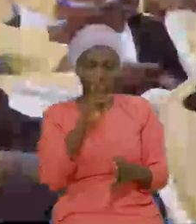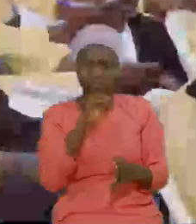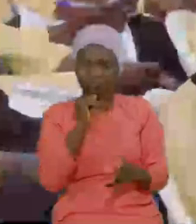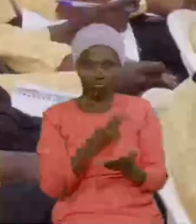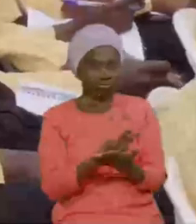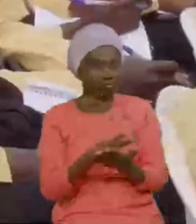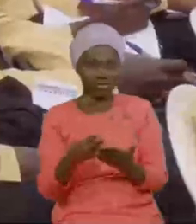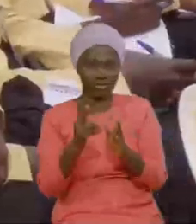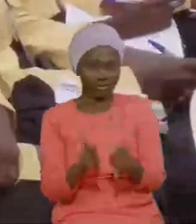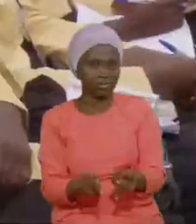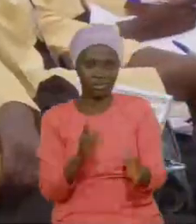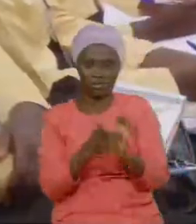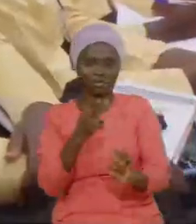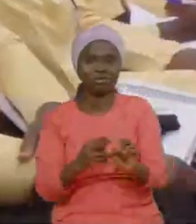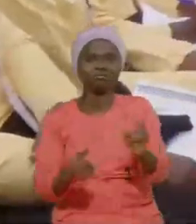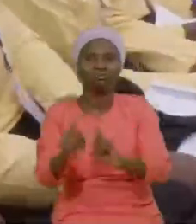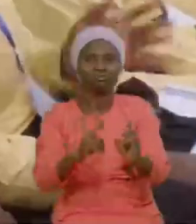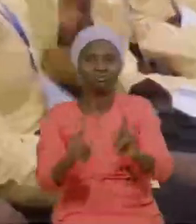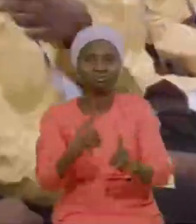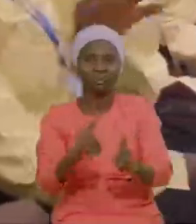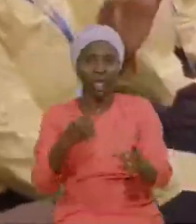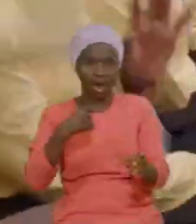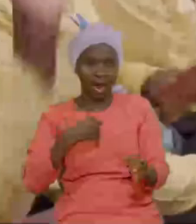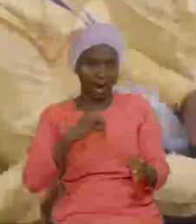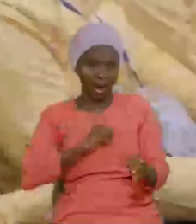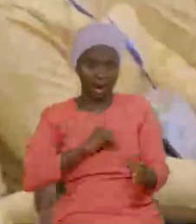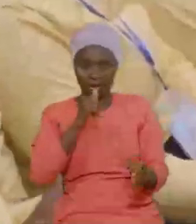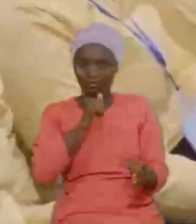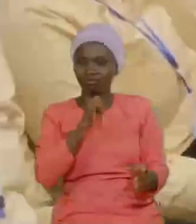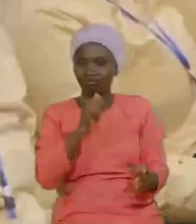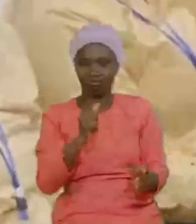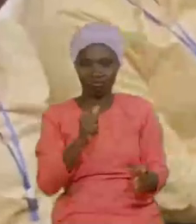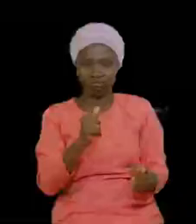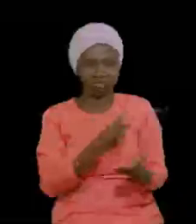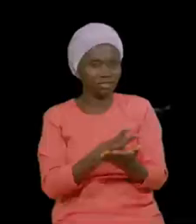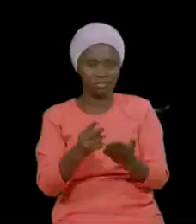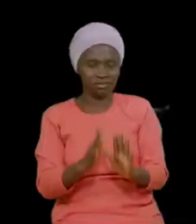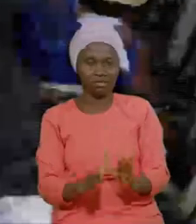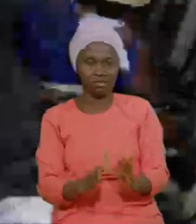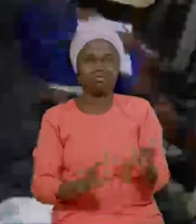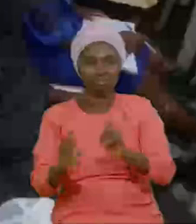encore. Tu n'as pas échoué. Dis, je ne suis pas un échec.